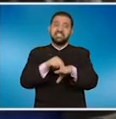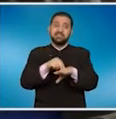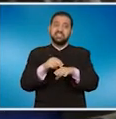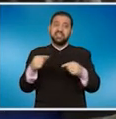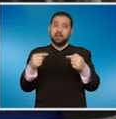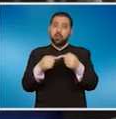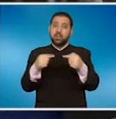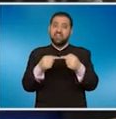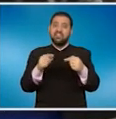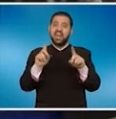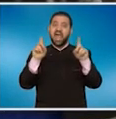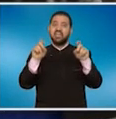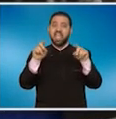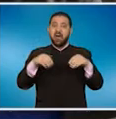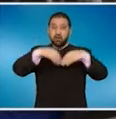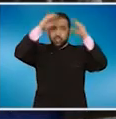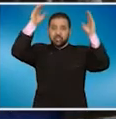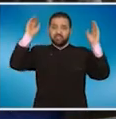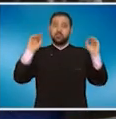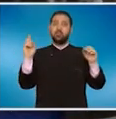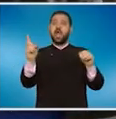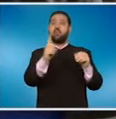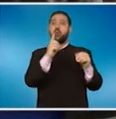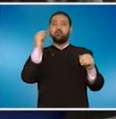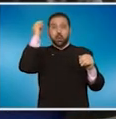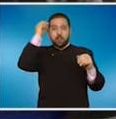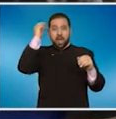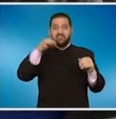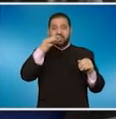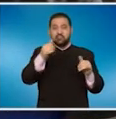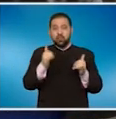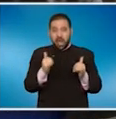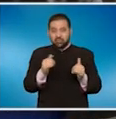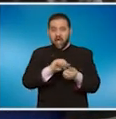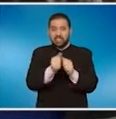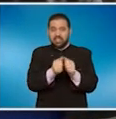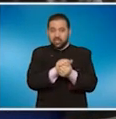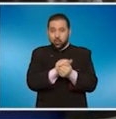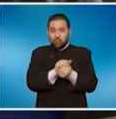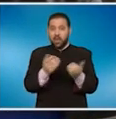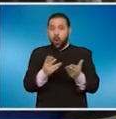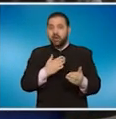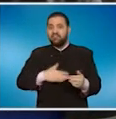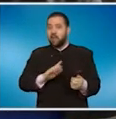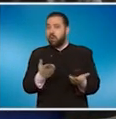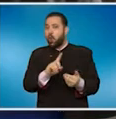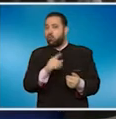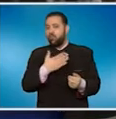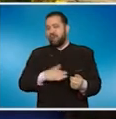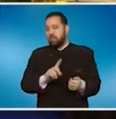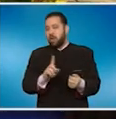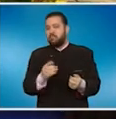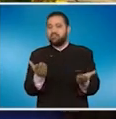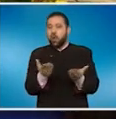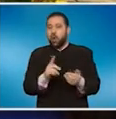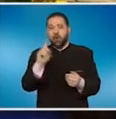și Sfântul Apostol Pavel vorbește despre o realitate foarte serioasă aici, așa numai aceste lupte duhovnicești. Ori vrem, ori nu vrem, ori știm,